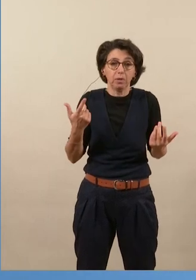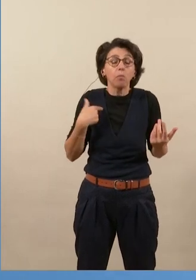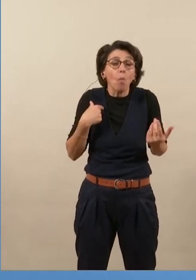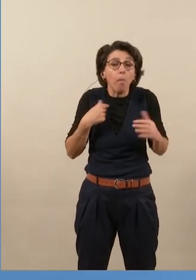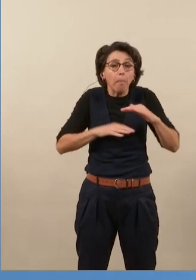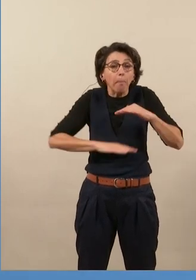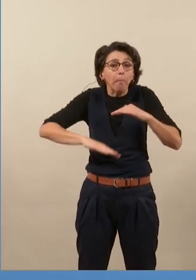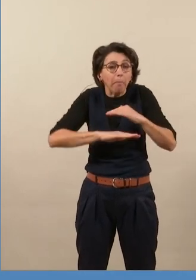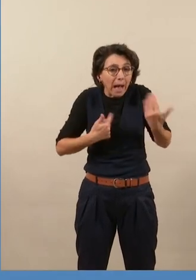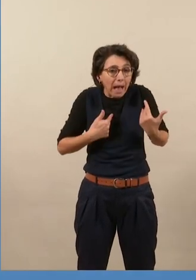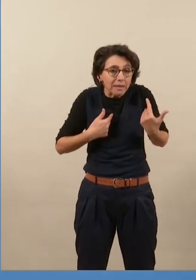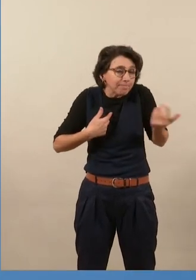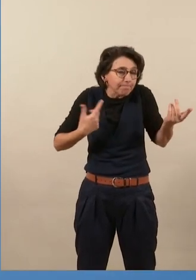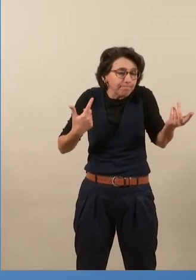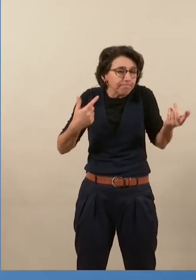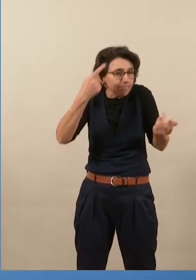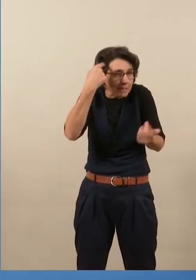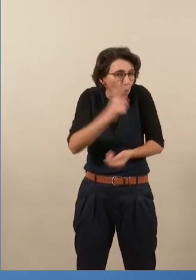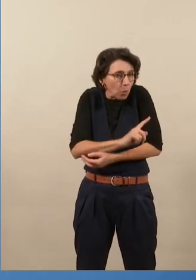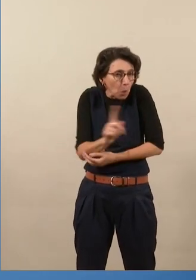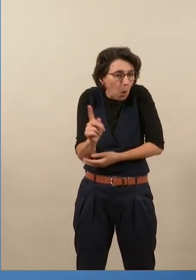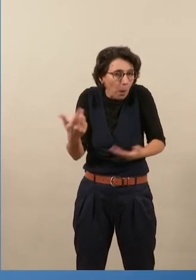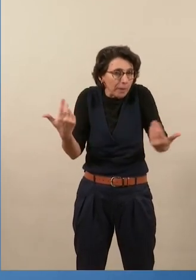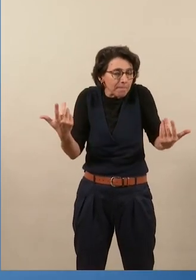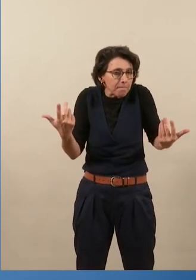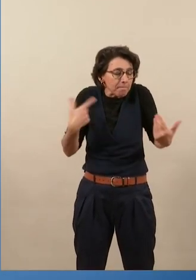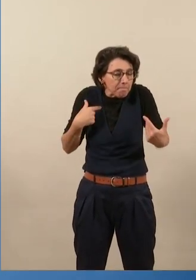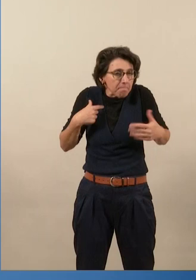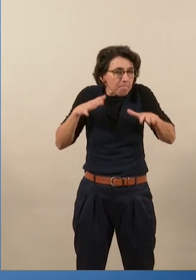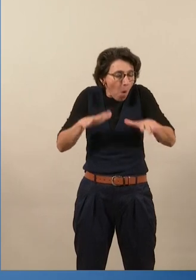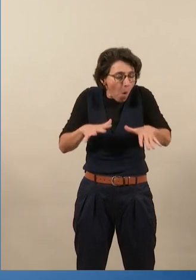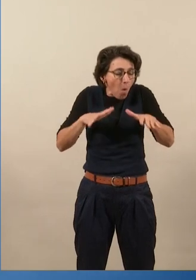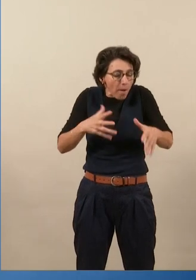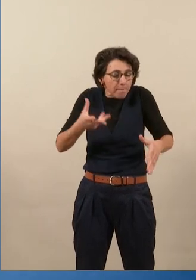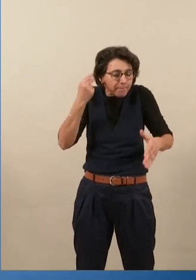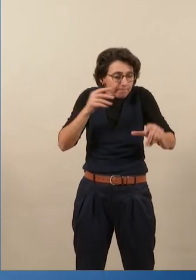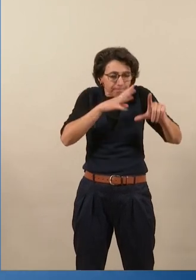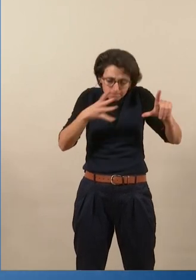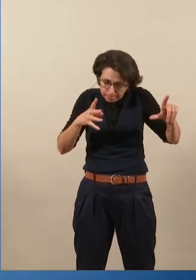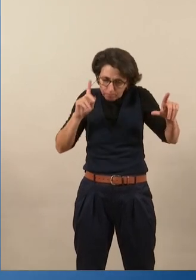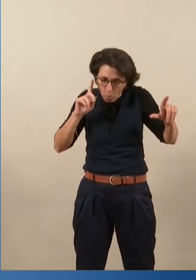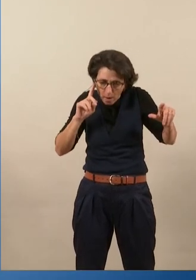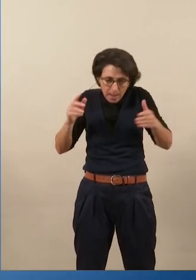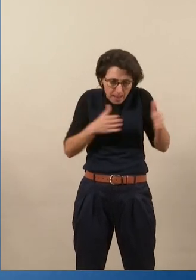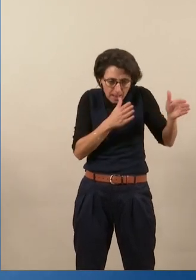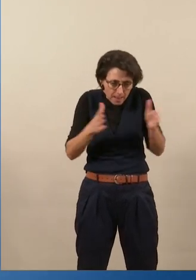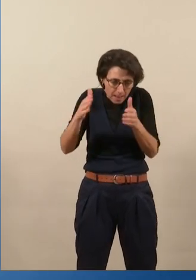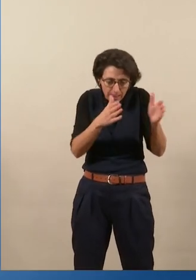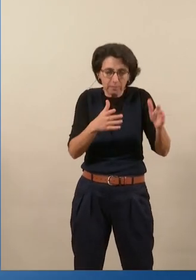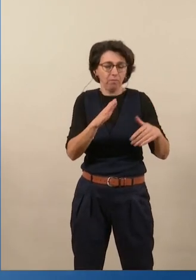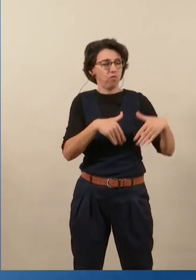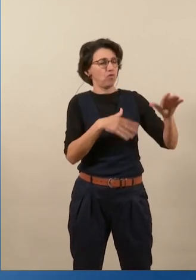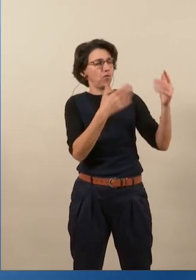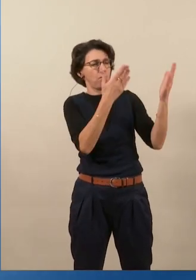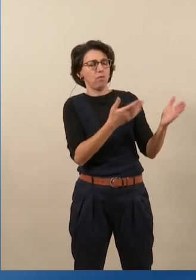basique j'ai mis longtemps à comprendre euh pourquoi parce que votre fonctionnement il m'étonnait un